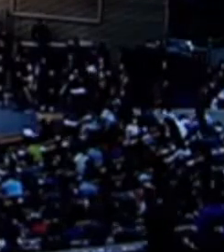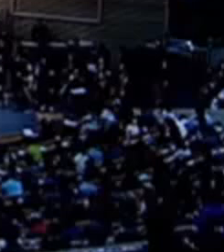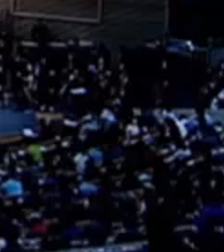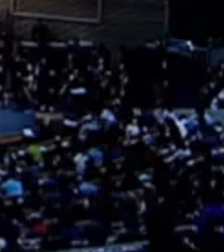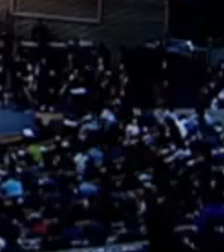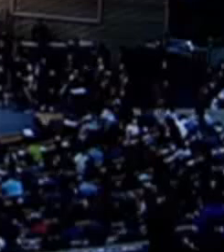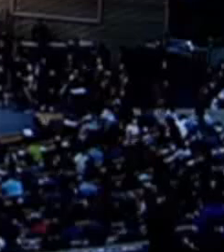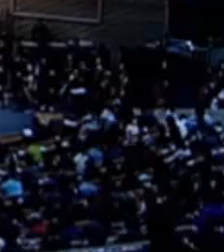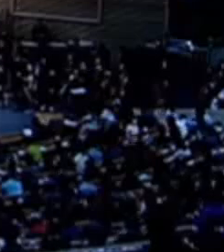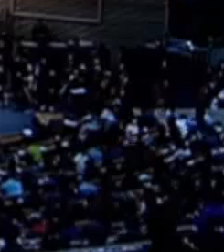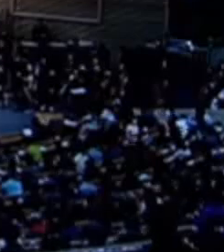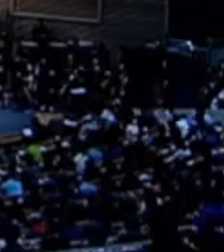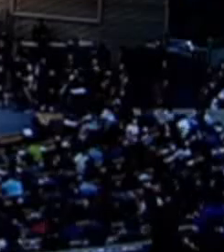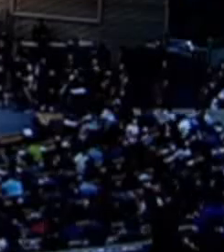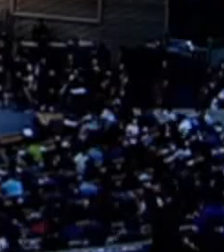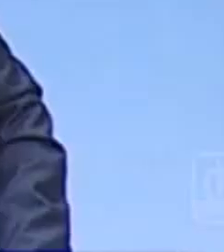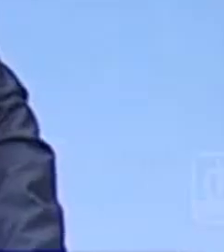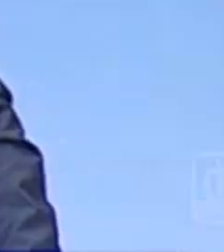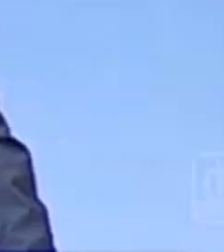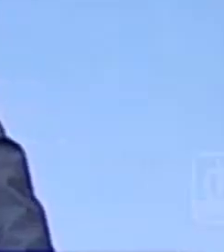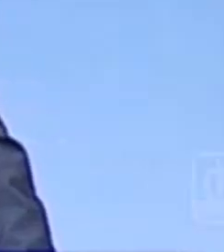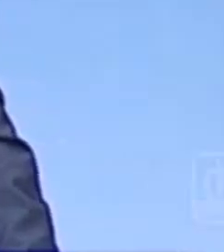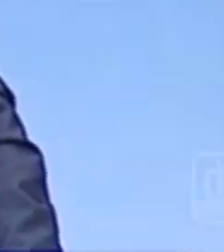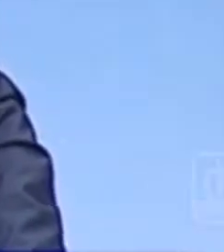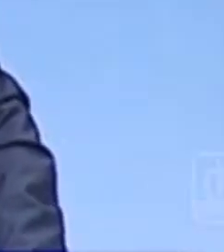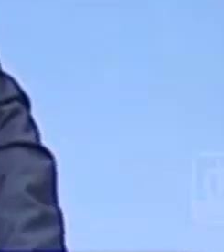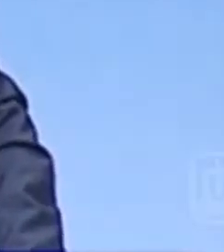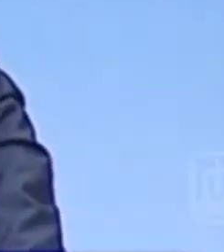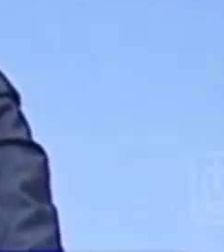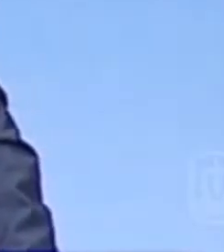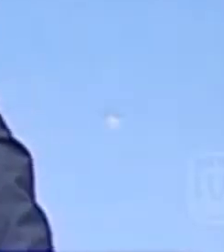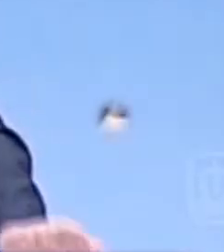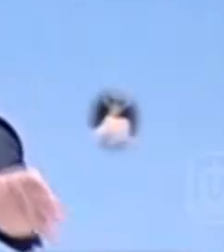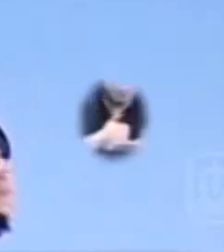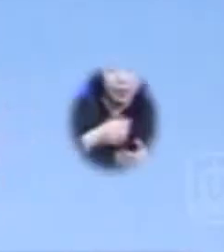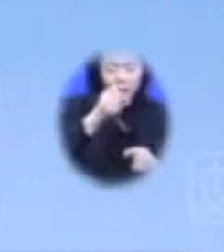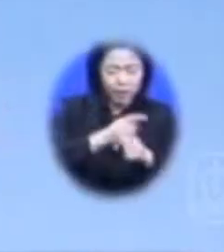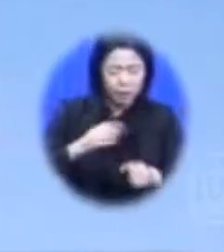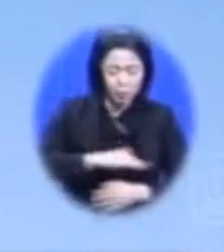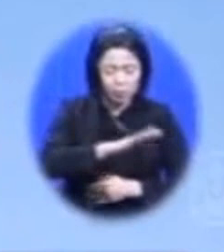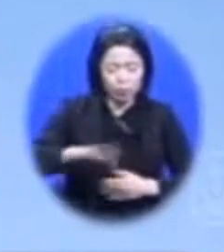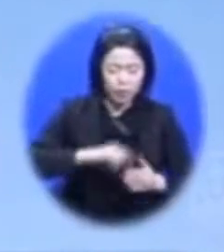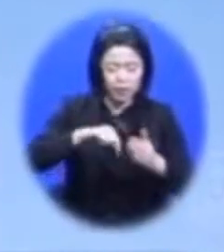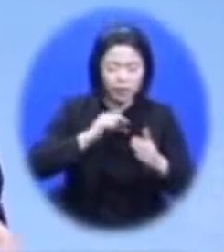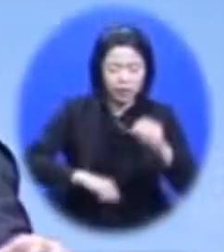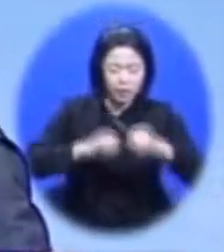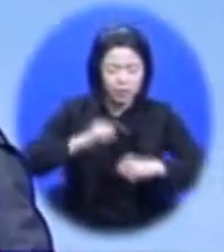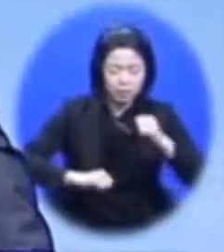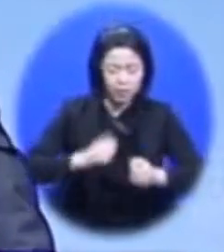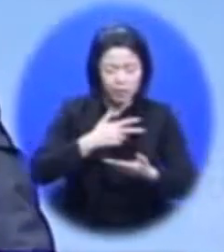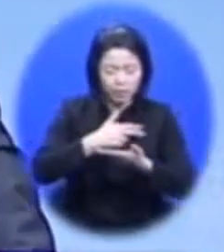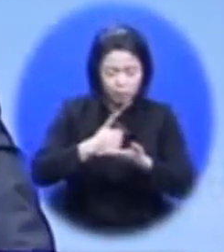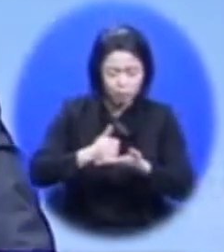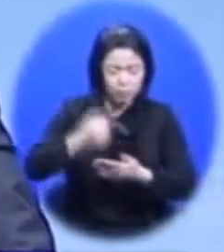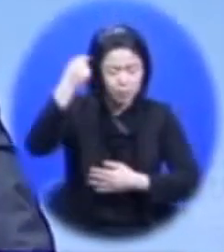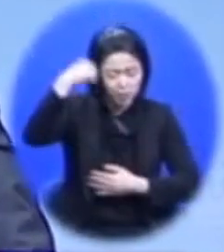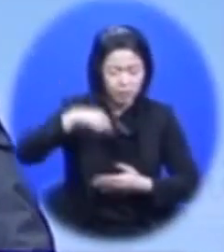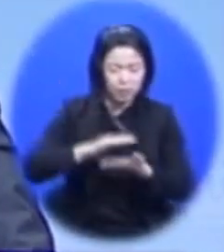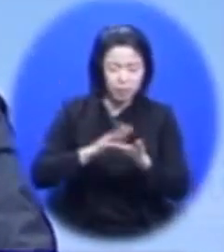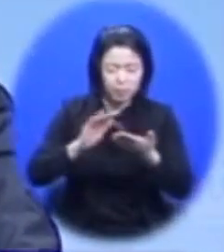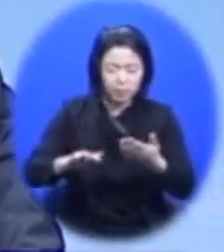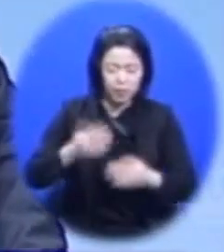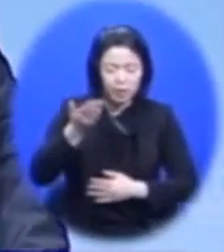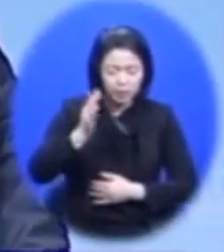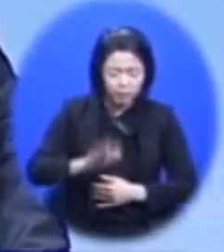주님 감사합니다. 아버지 하나님, 이미 저희들 안에 역사하시는 주님을 느낍니다.